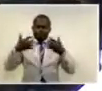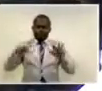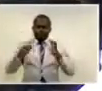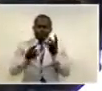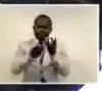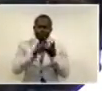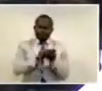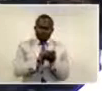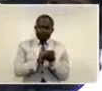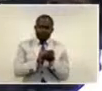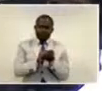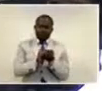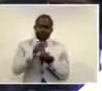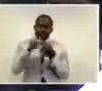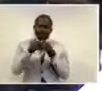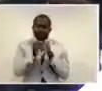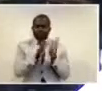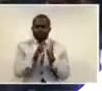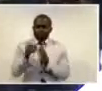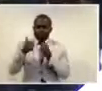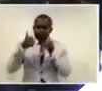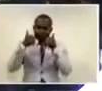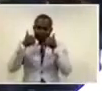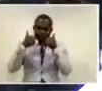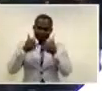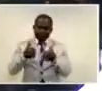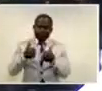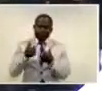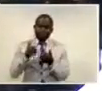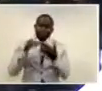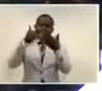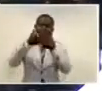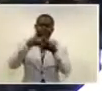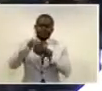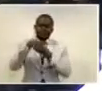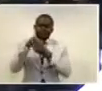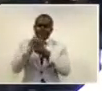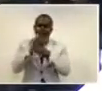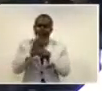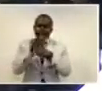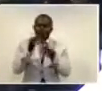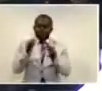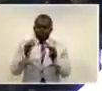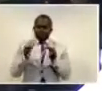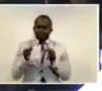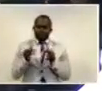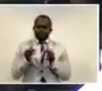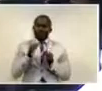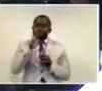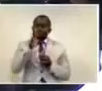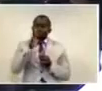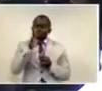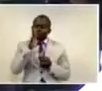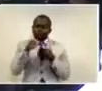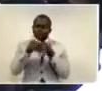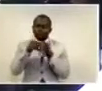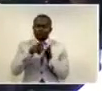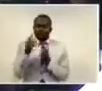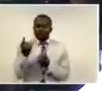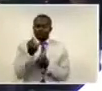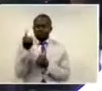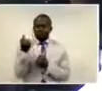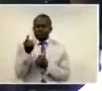kubibara tunarabitunganya neza ubu byageze muri minecofine igisigaye ngira ngo ni ukwishyura gusa